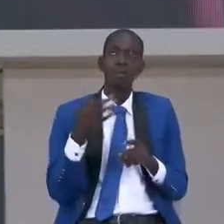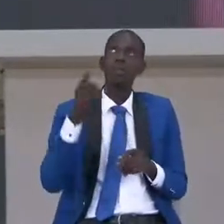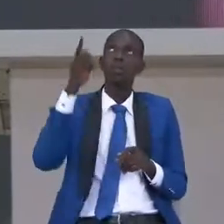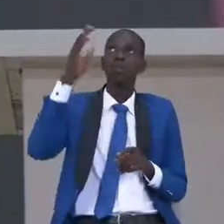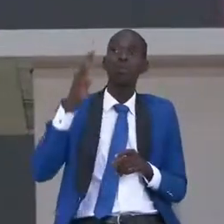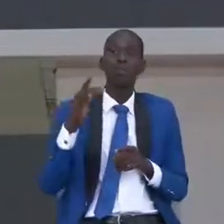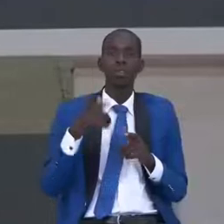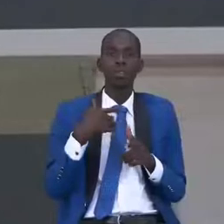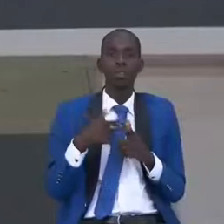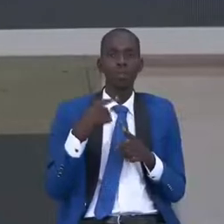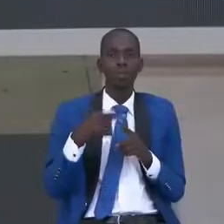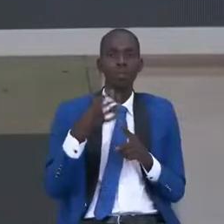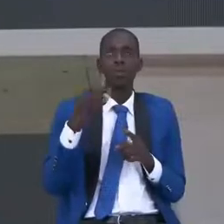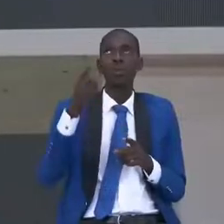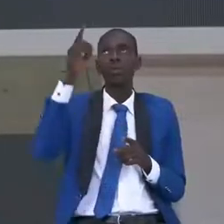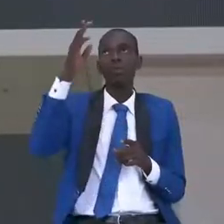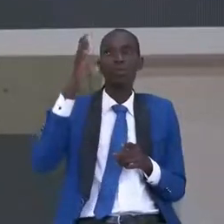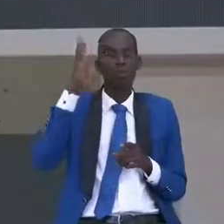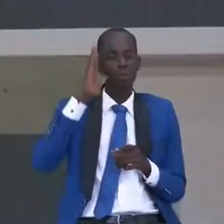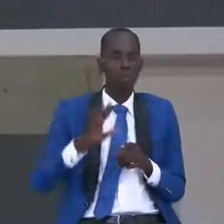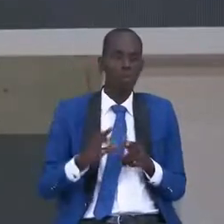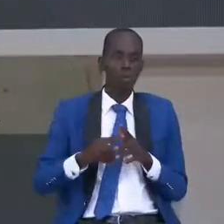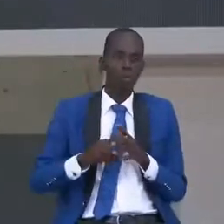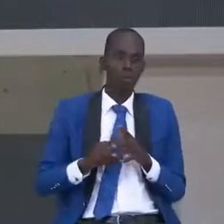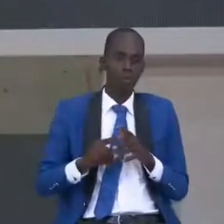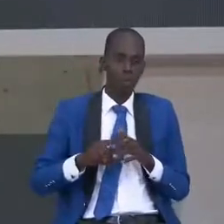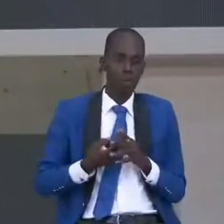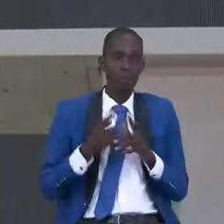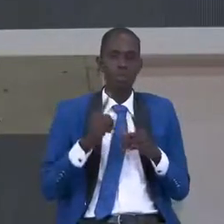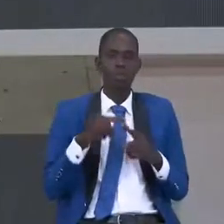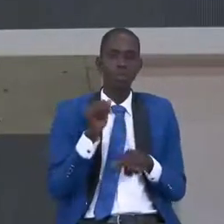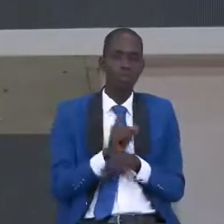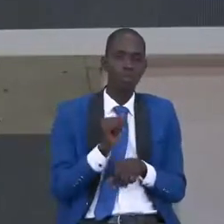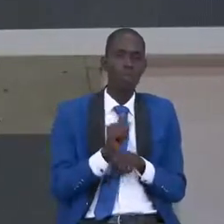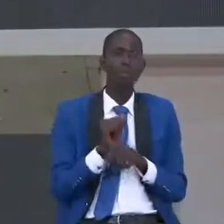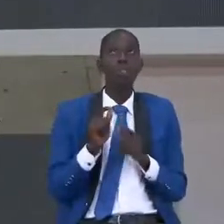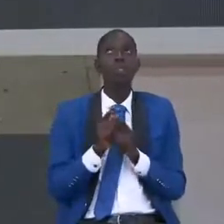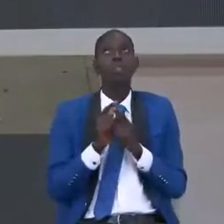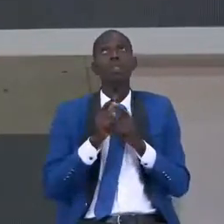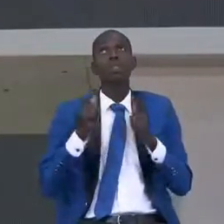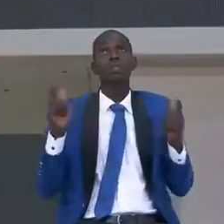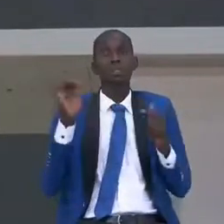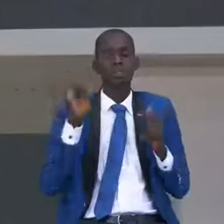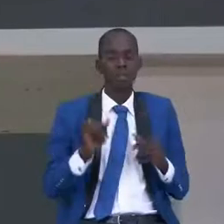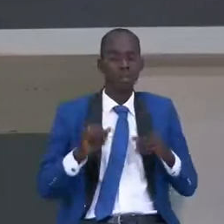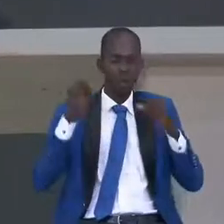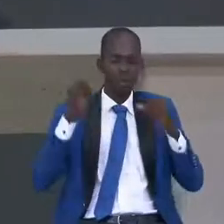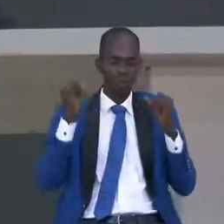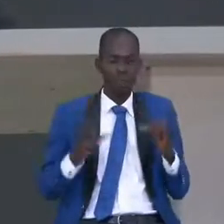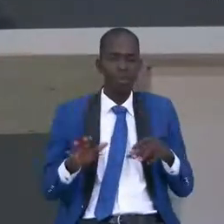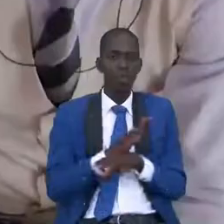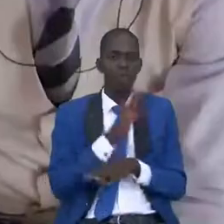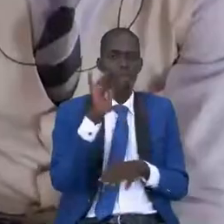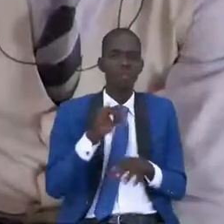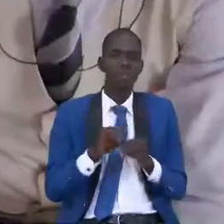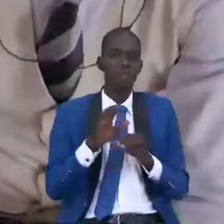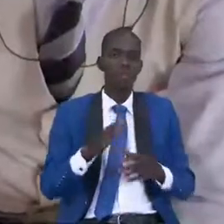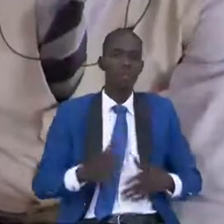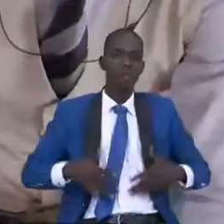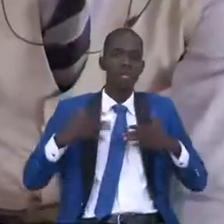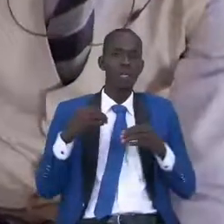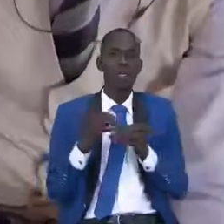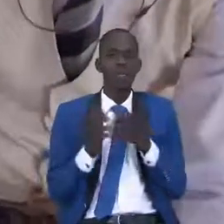agir efficacement, effectivement, de façon merveilleuse et puissante dans ta vie au nom de